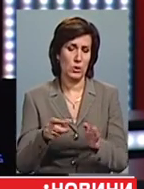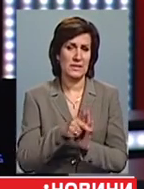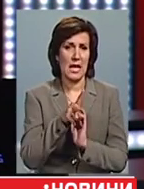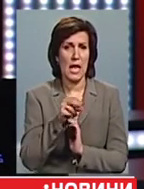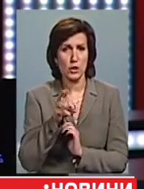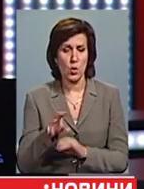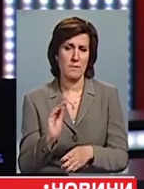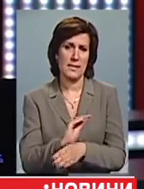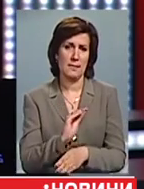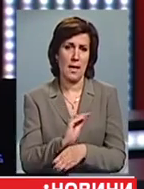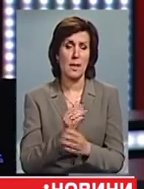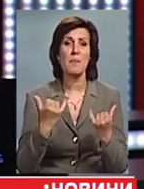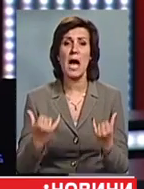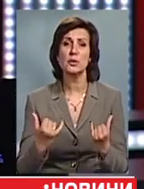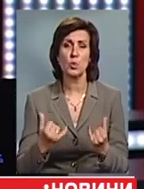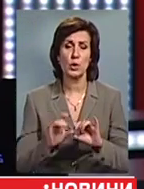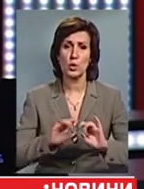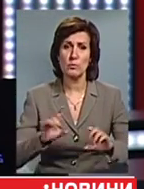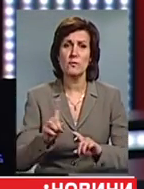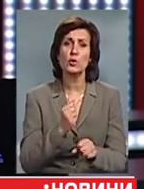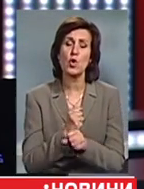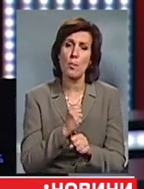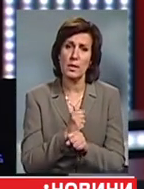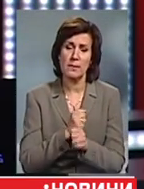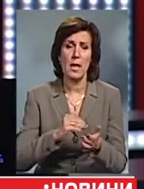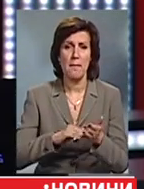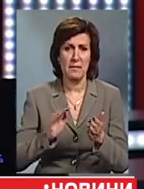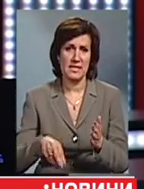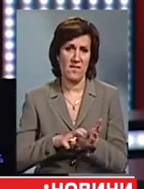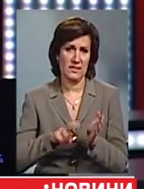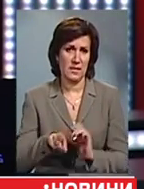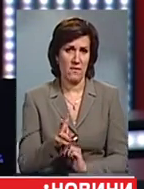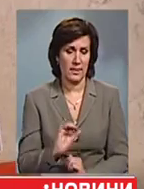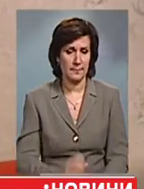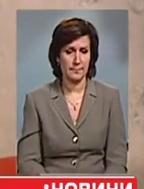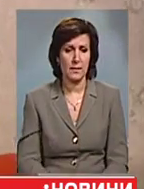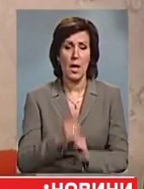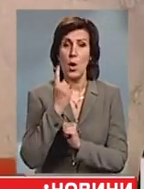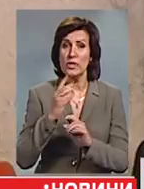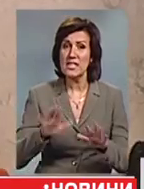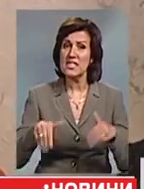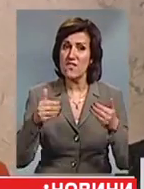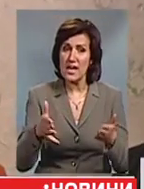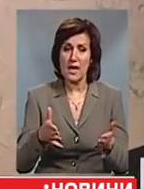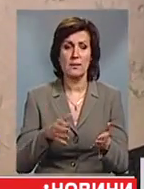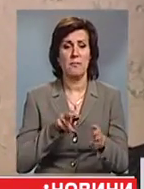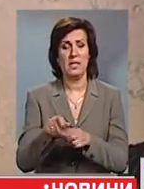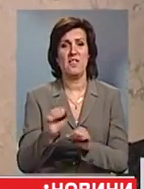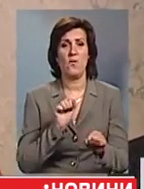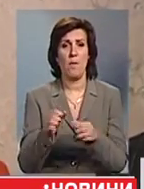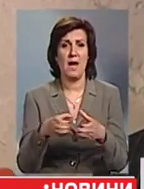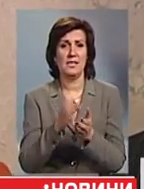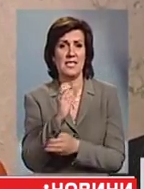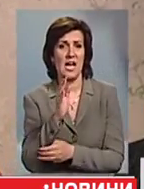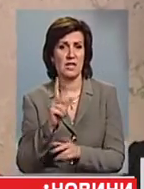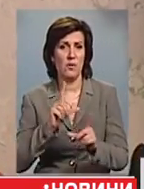за наклеп. А сьогодні розповів, що робитиме після відставки. Один з варіантів – піти в команду Саакашвілі і поїхати